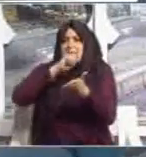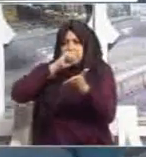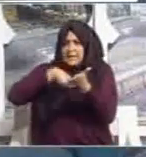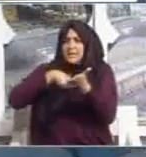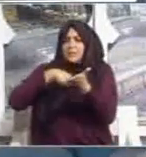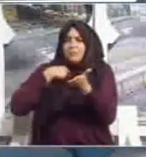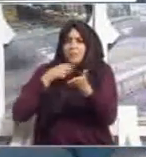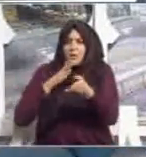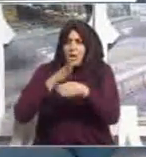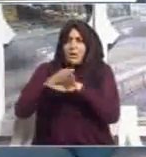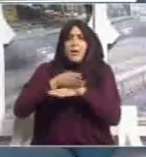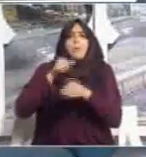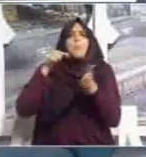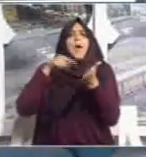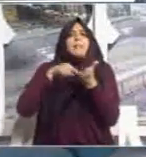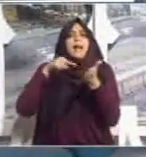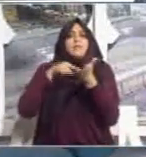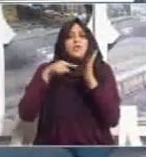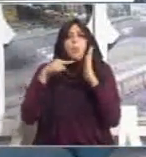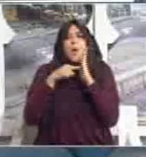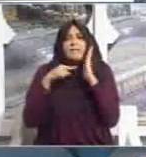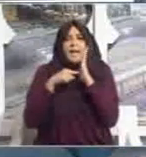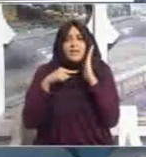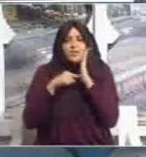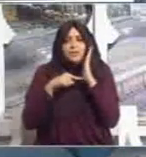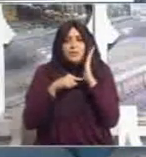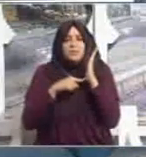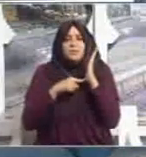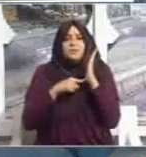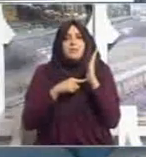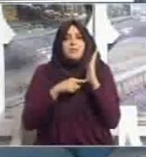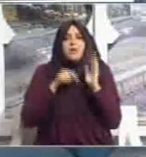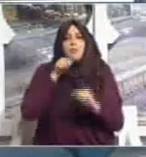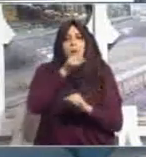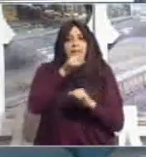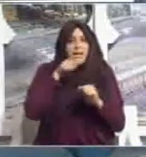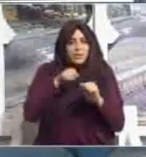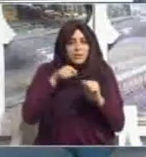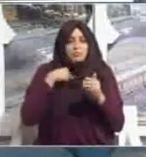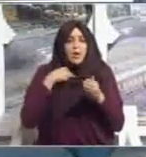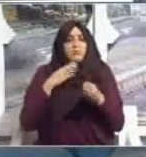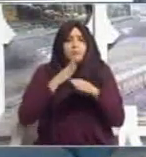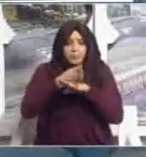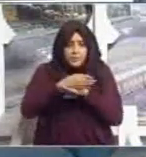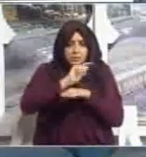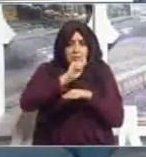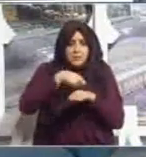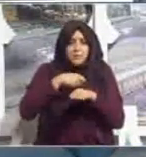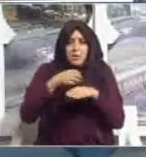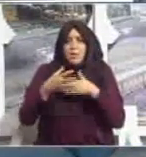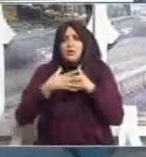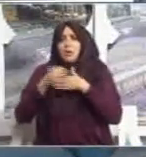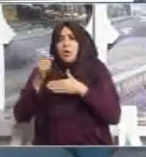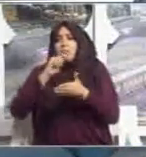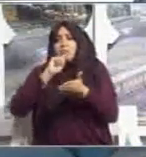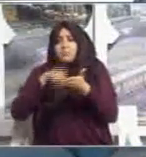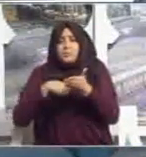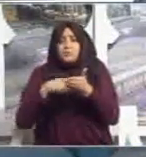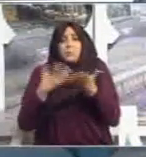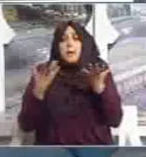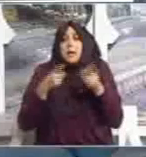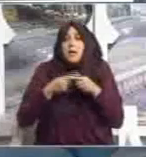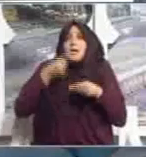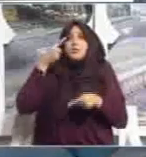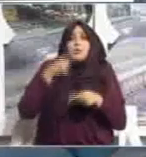هذا البوانتاج كما نقولوا، وانما ما تخدمش الناس. هل هذا الكسب حلال ولا حرام؟ هل